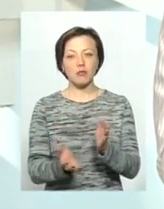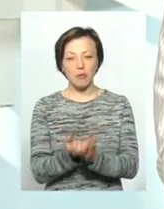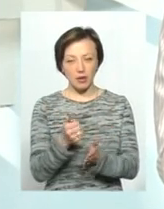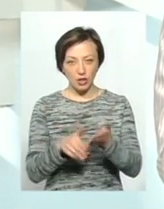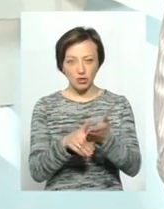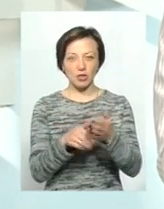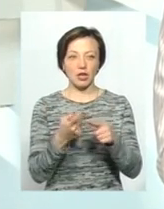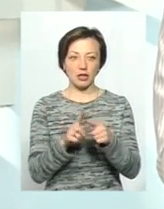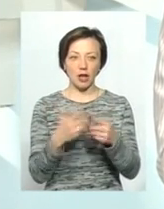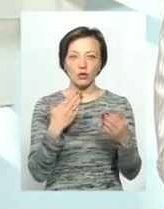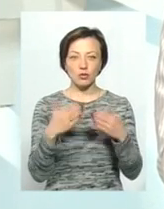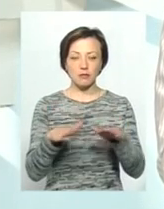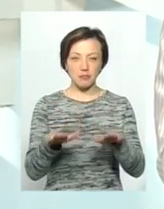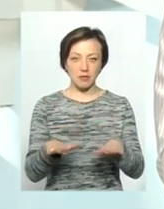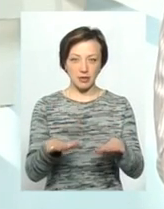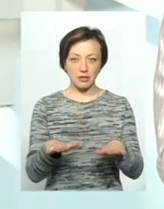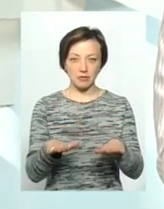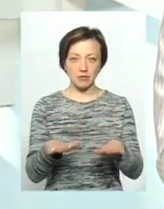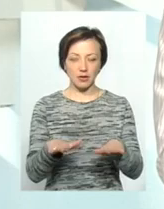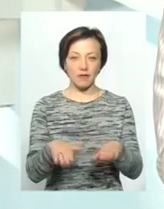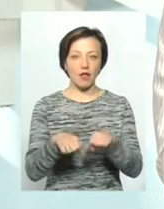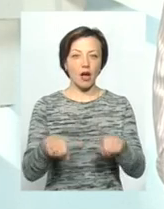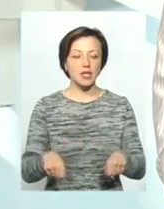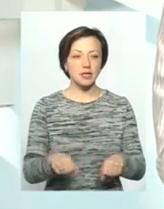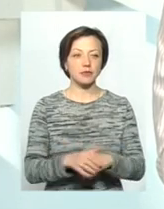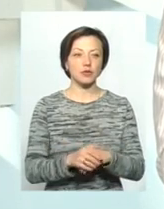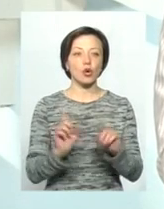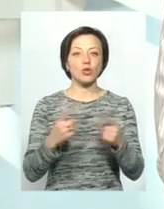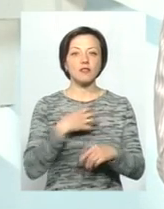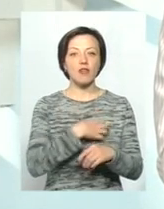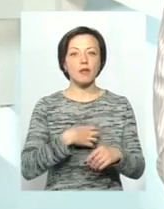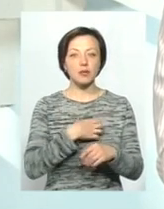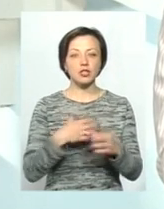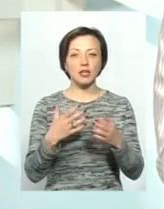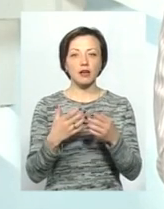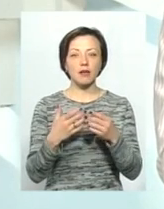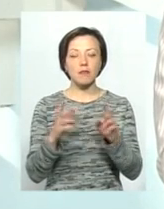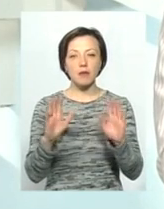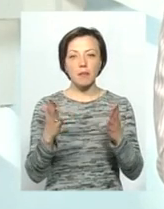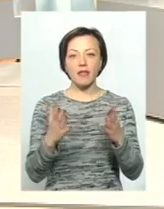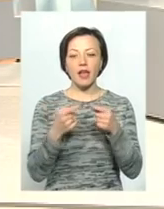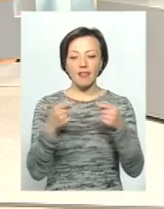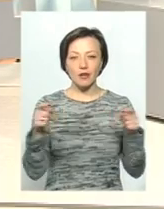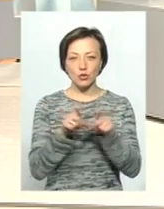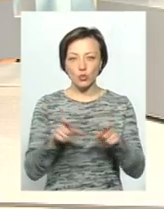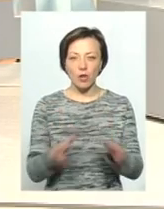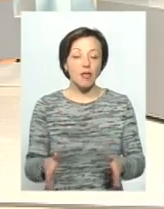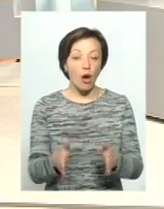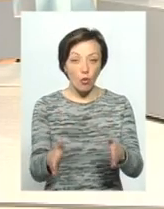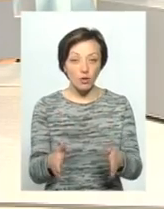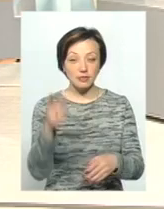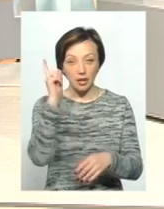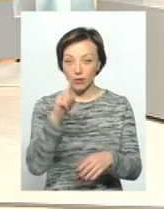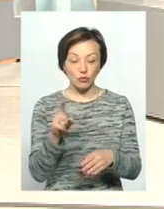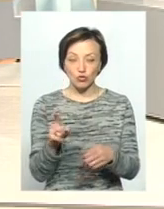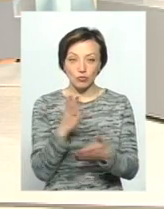тоже как бы относится к местным, к местной власти. Очень важный момент – инфраструктура. То есть дороги, все мы знаем, что дорог